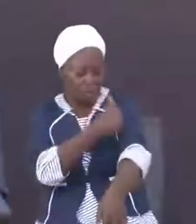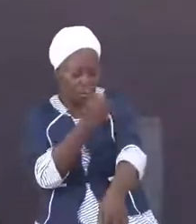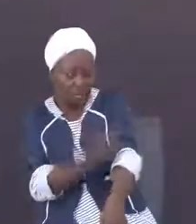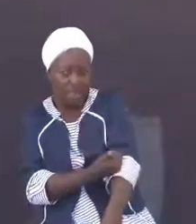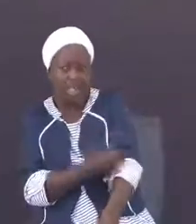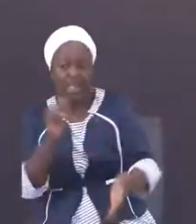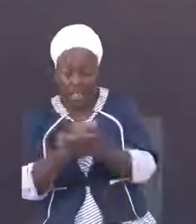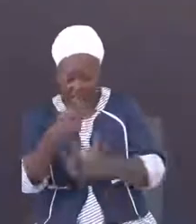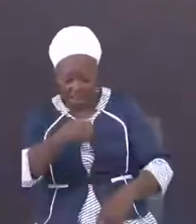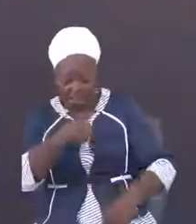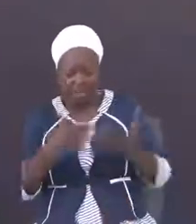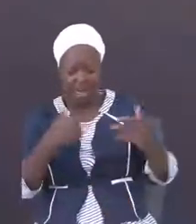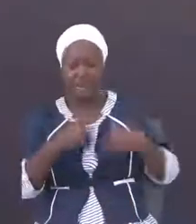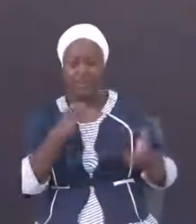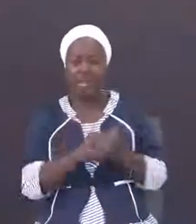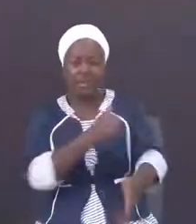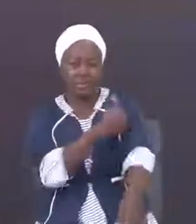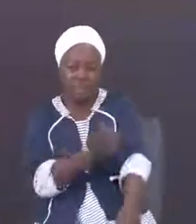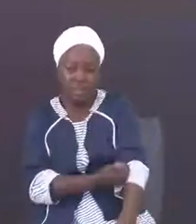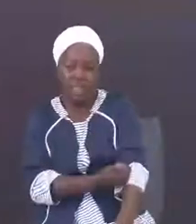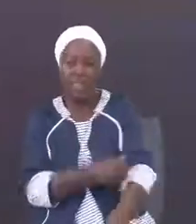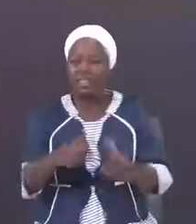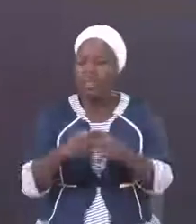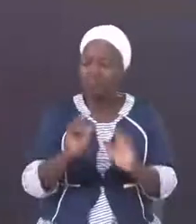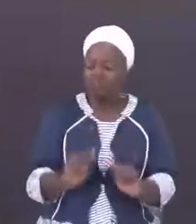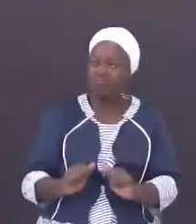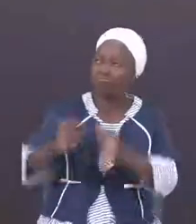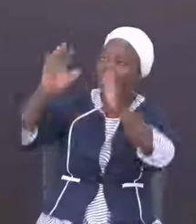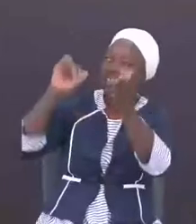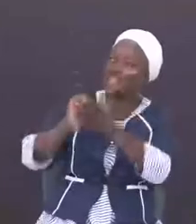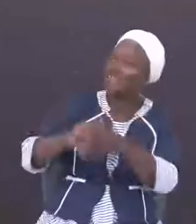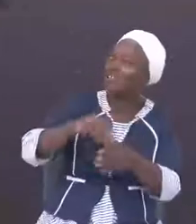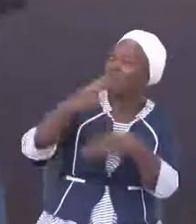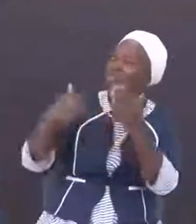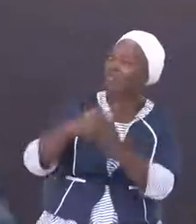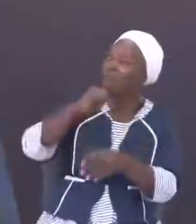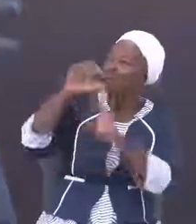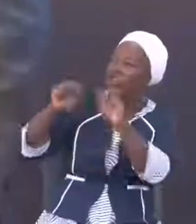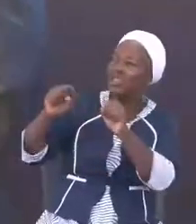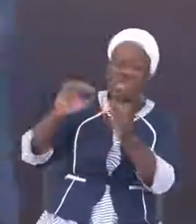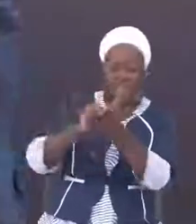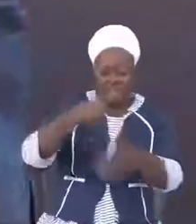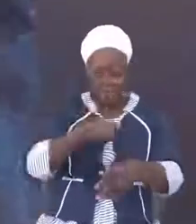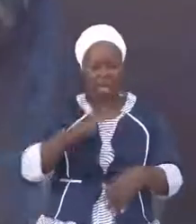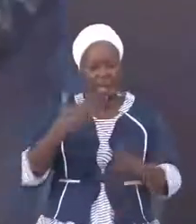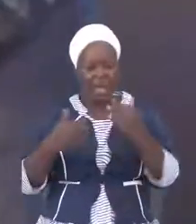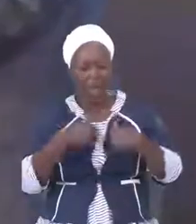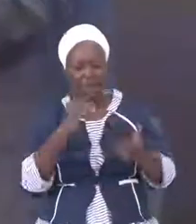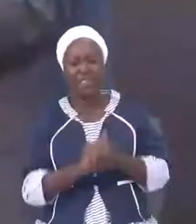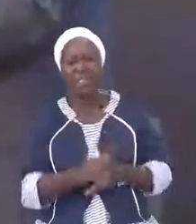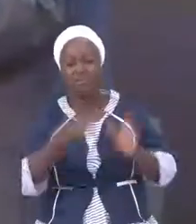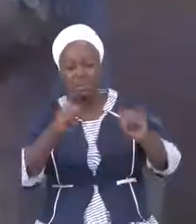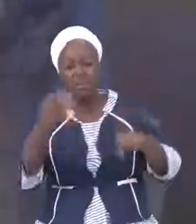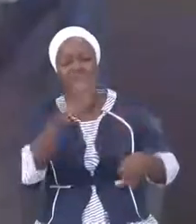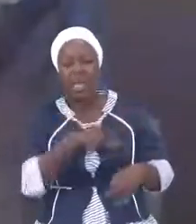je possède cela. Toutes les possibilités de la déité dans l'incarnation. Il a abandonné tout cela pour